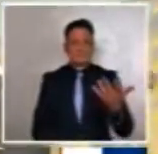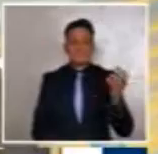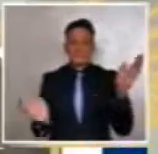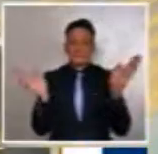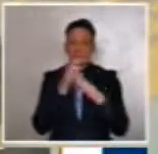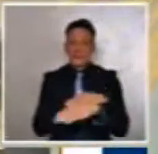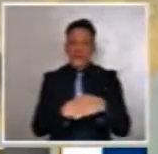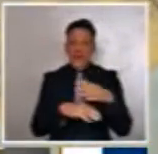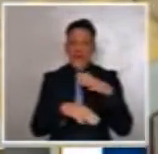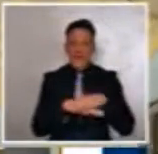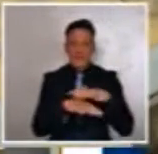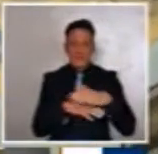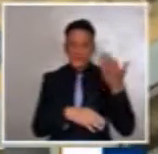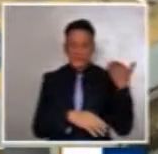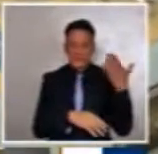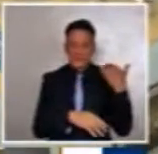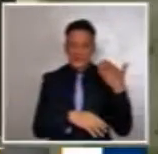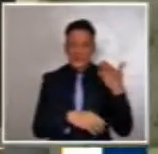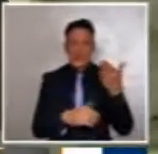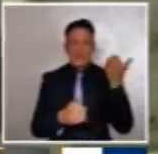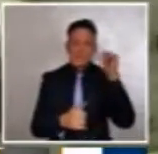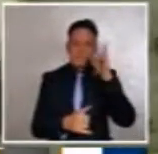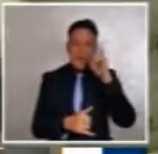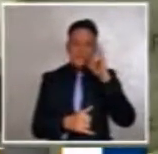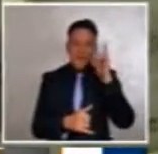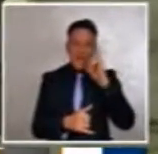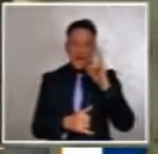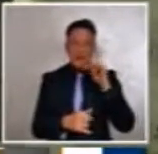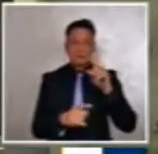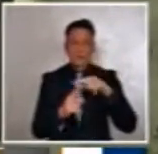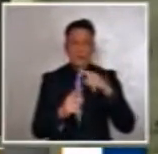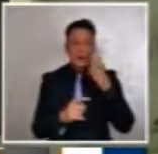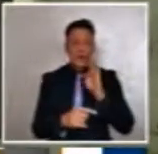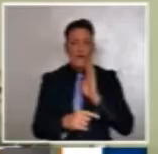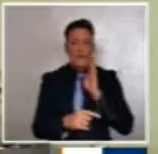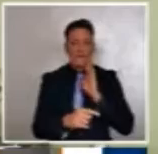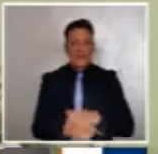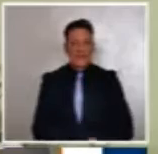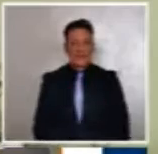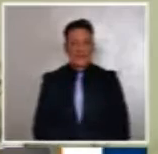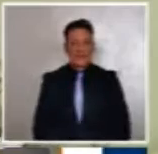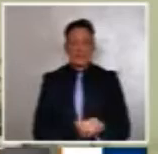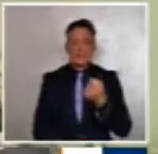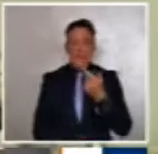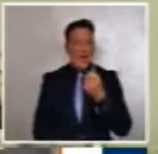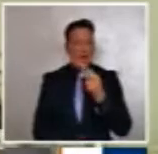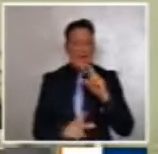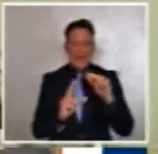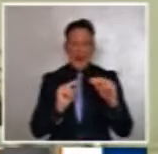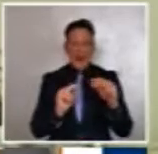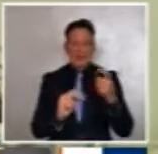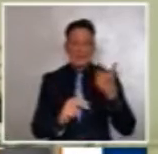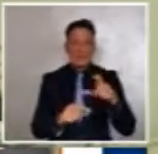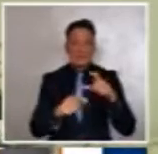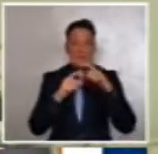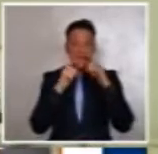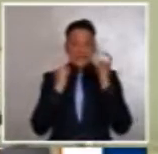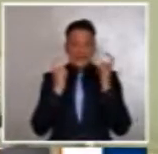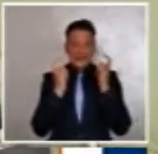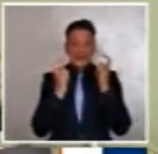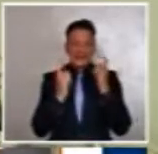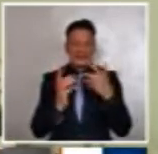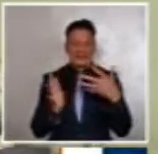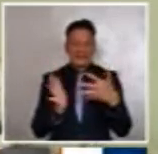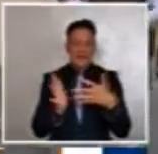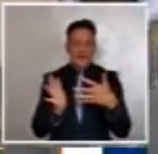abitudini, dal fidato barbiere a distanza pure le confidenze. Che chiacchiera, anche perché con la mascherina diciamo che tutto sommato